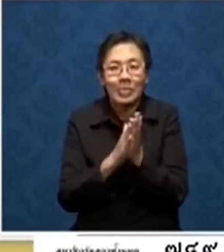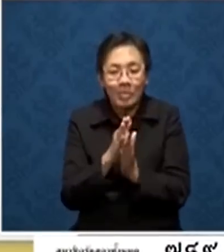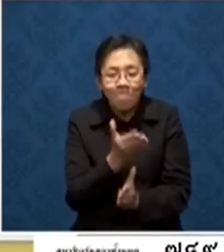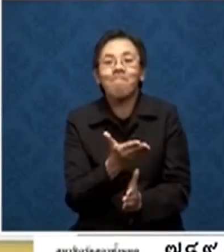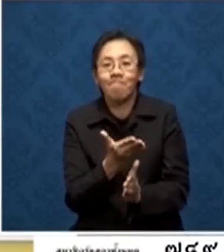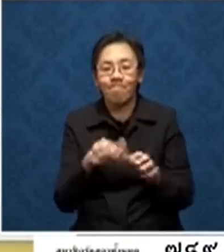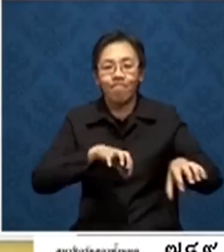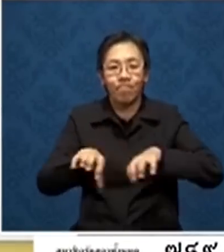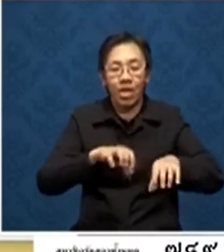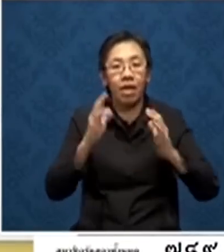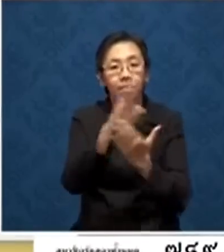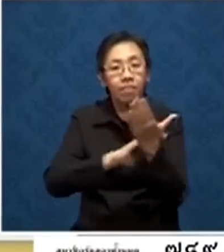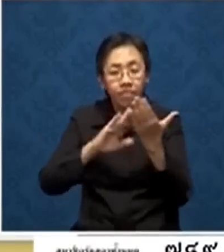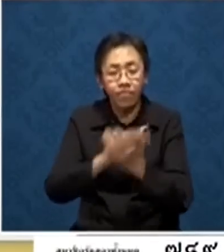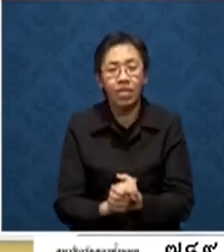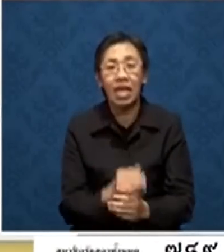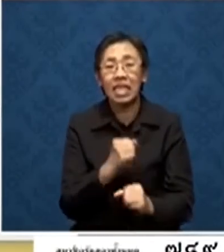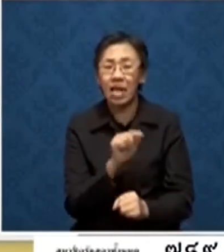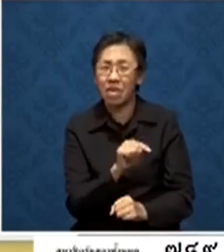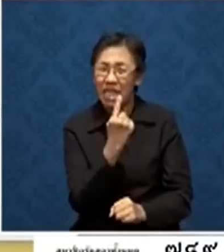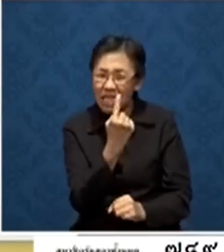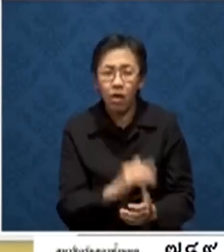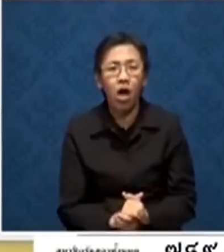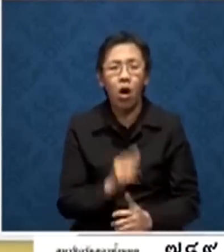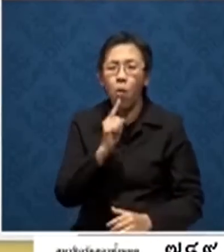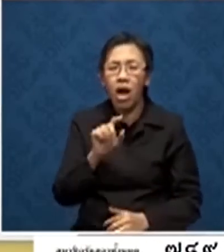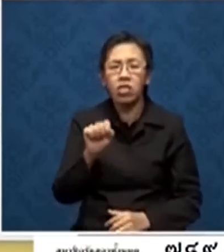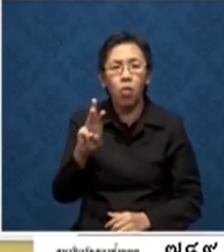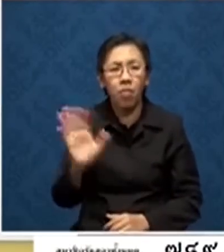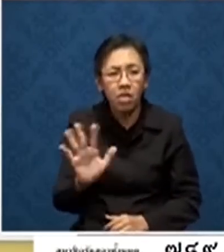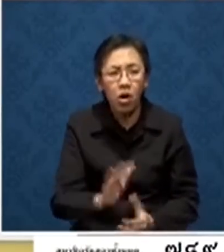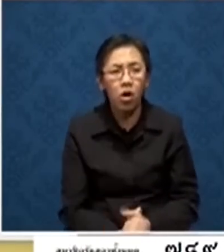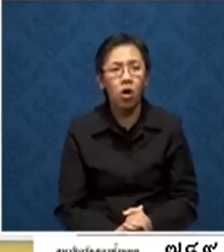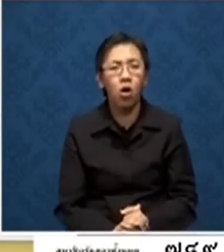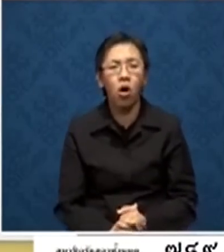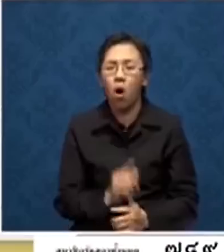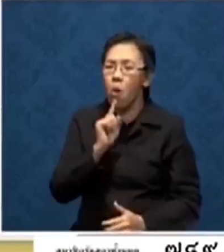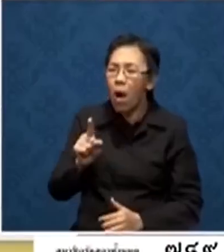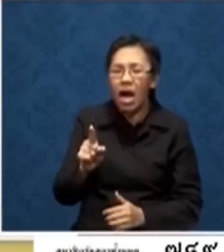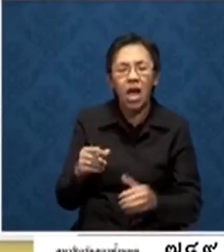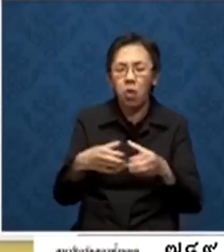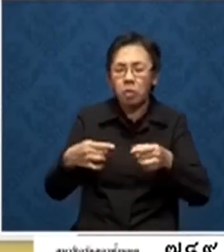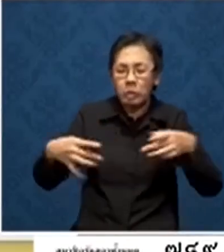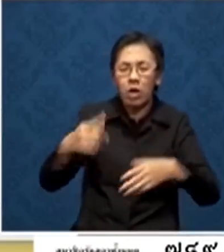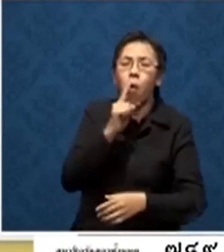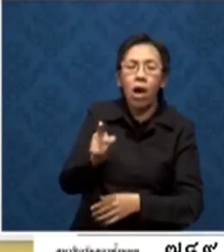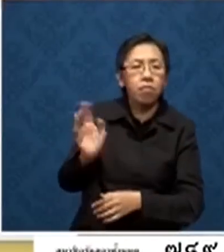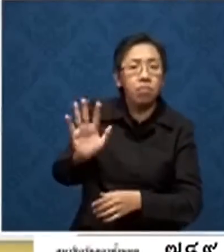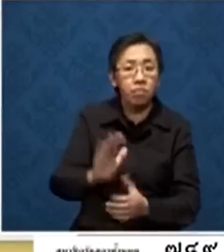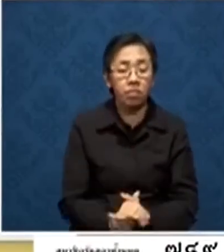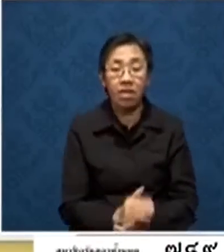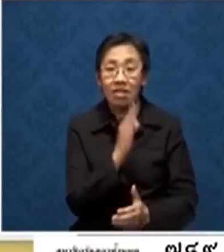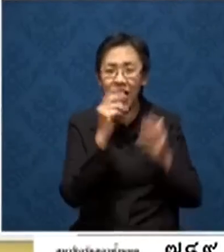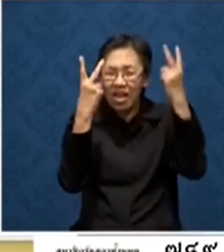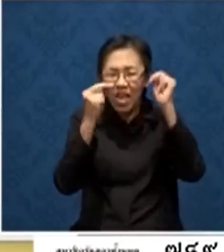ท่านละเพียงเรื่องเดียวท่านไม่ต้องไปด่าสวท่านไม่ต้องไปว่าด่าฝ่ายตรงข้ามท่านได้เป็น